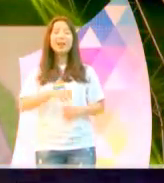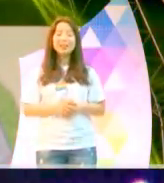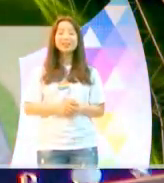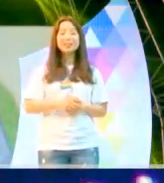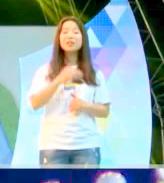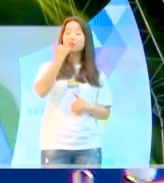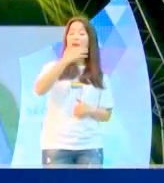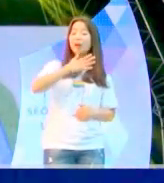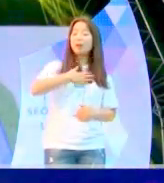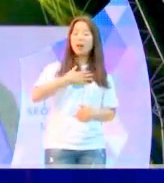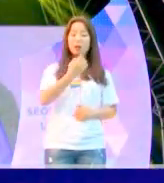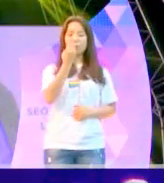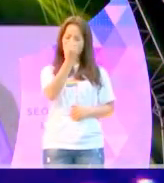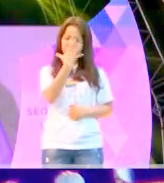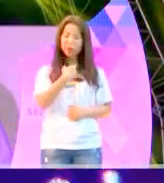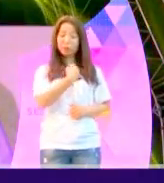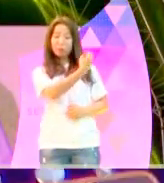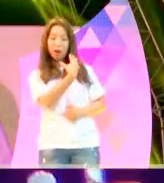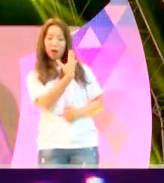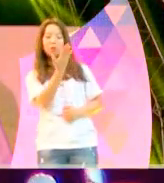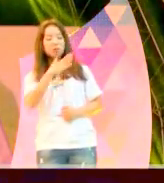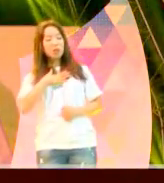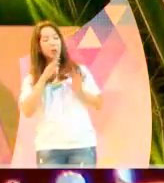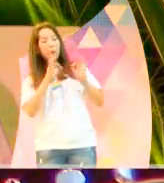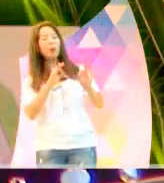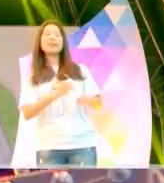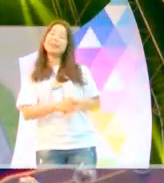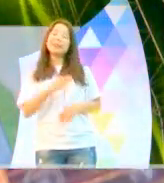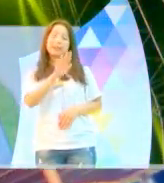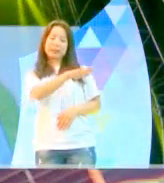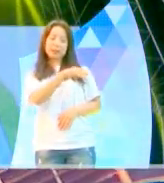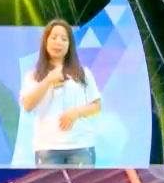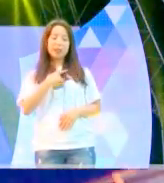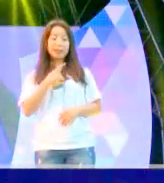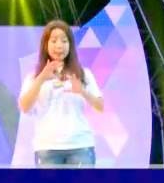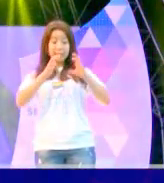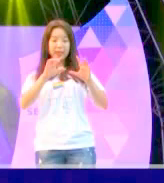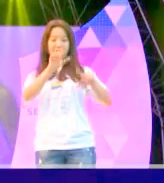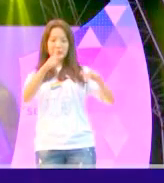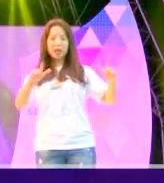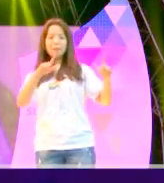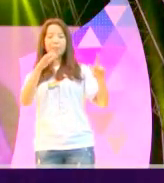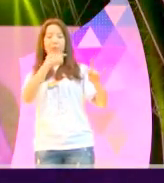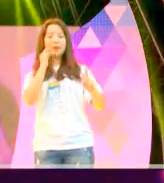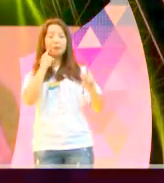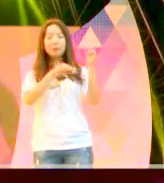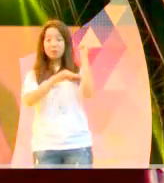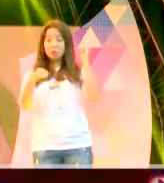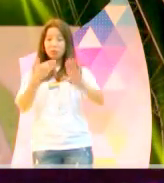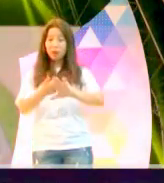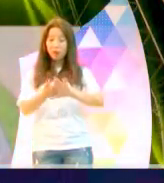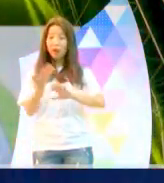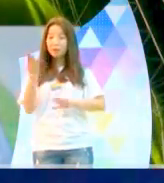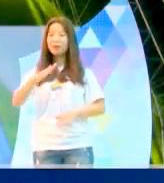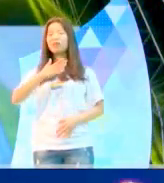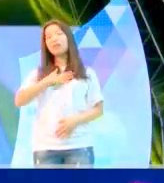누가 자신을 못생겼다고 한다면 내가 대답하지 세상의 미는 전부 다 달라요 하지만